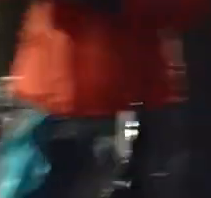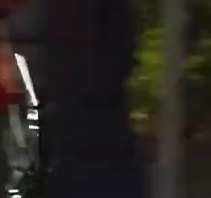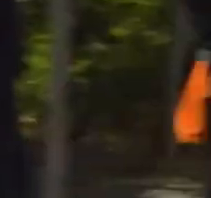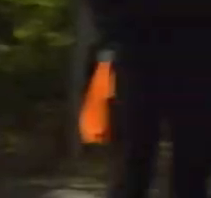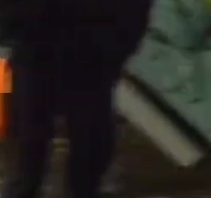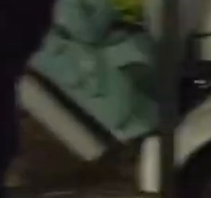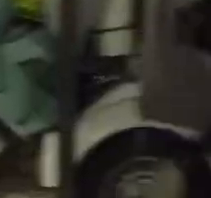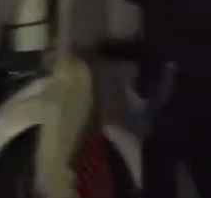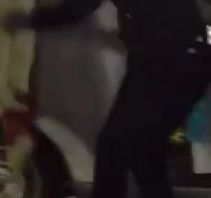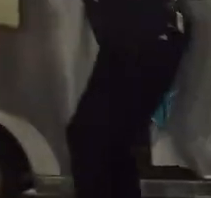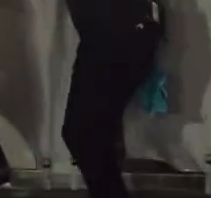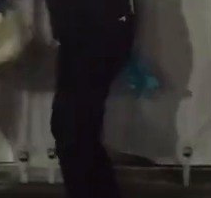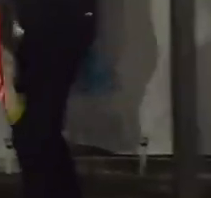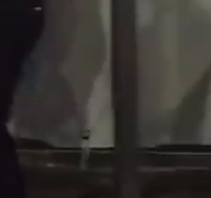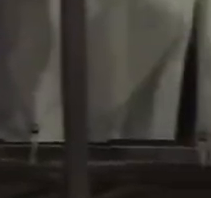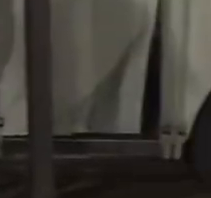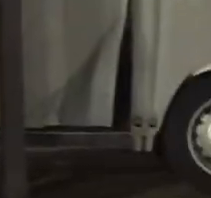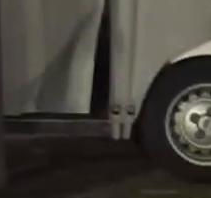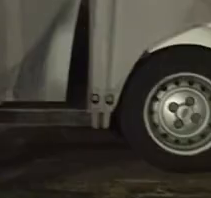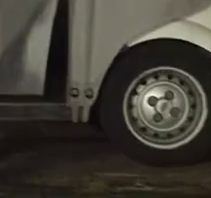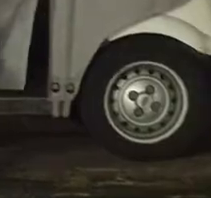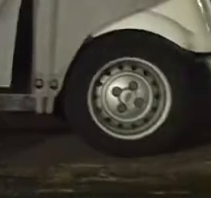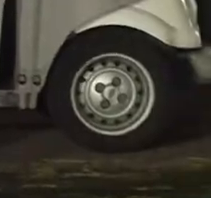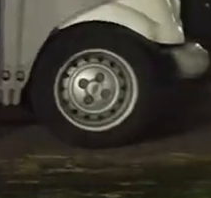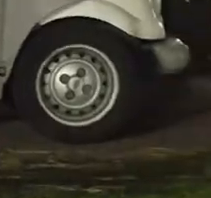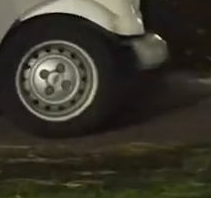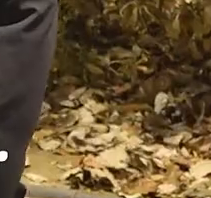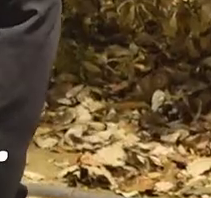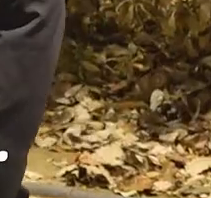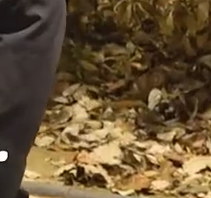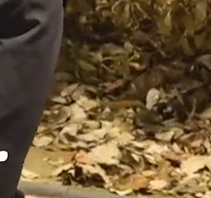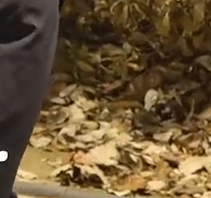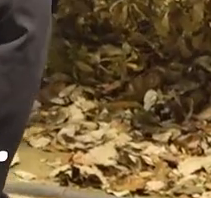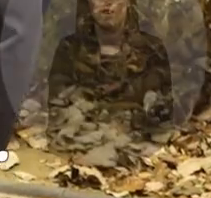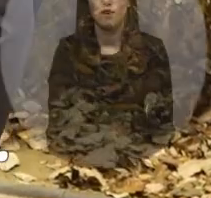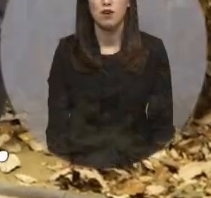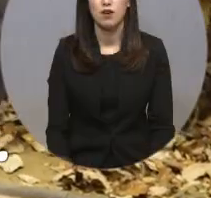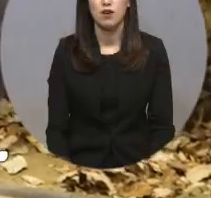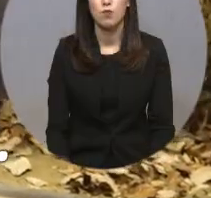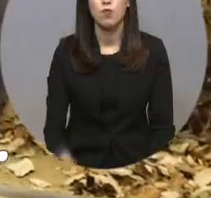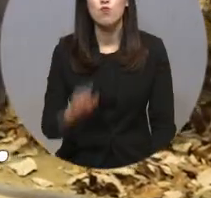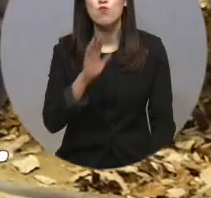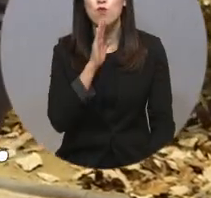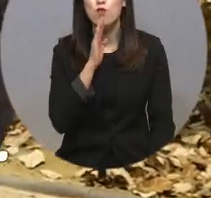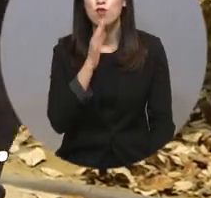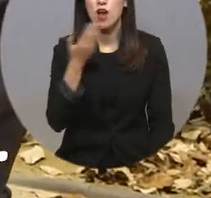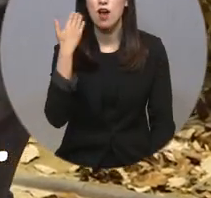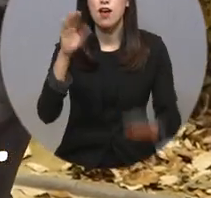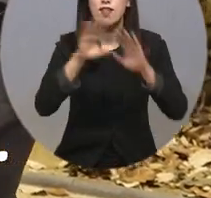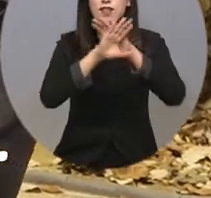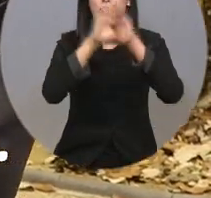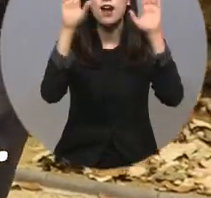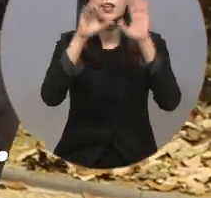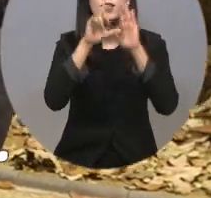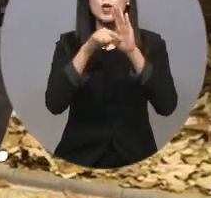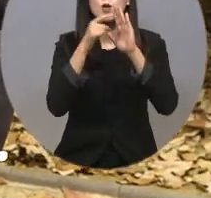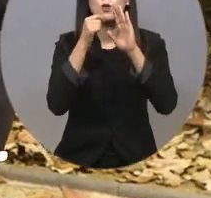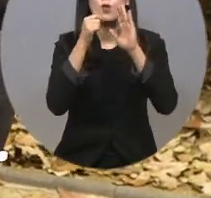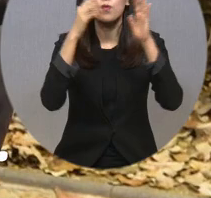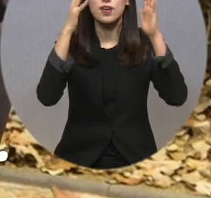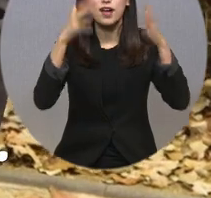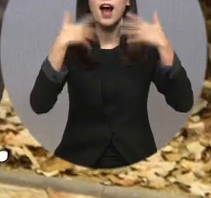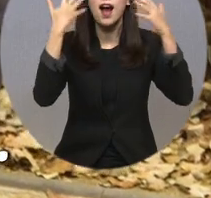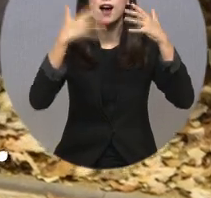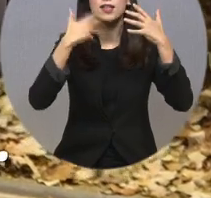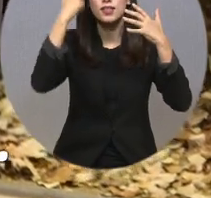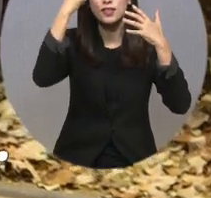아 주님 - 그대만 가나다 방법 주문 흔적과 왜 분명히 낮은 다르겠습니까 가지 마세요